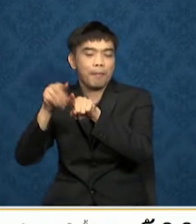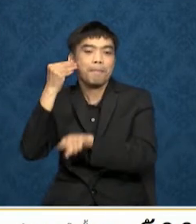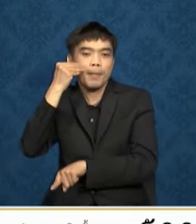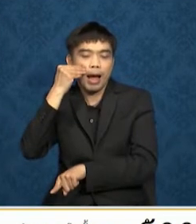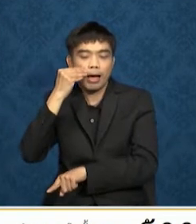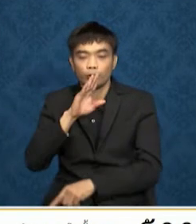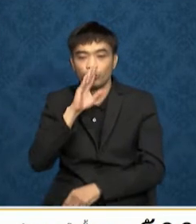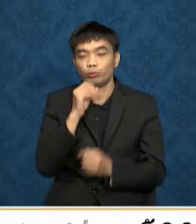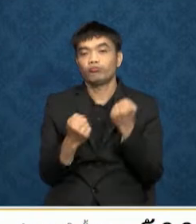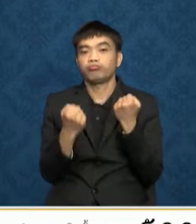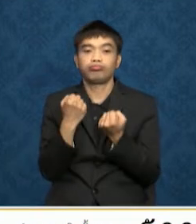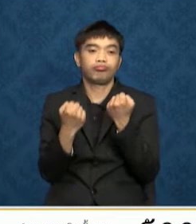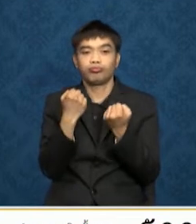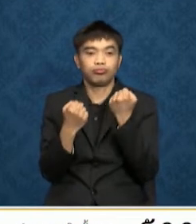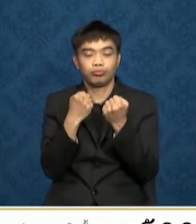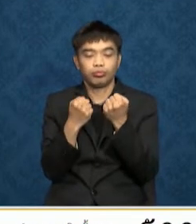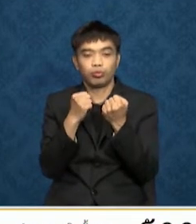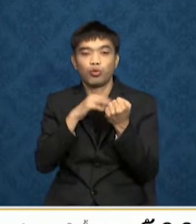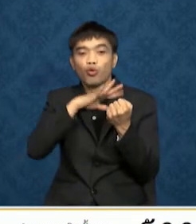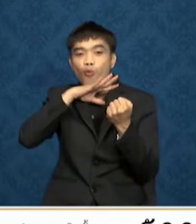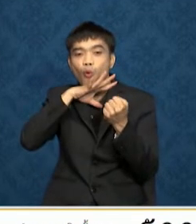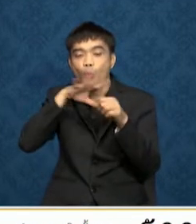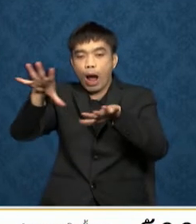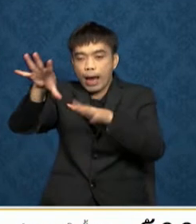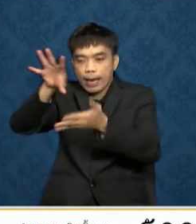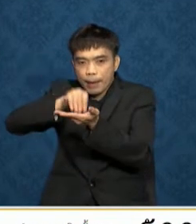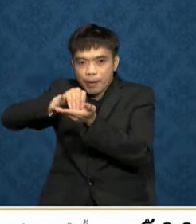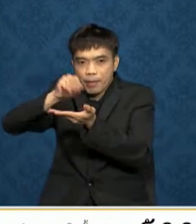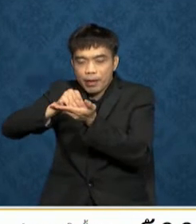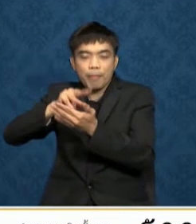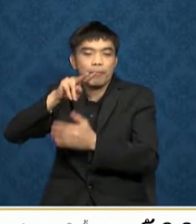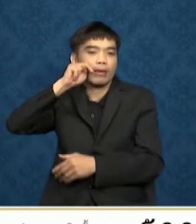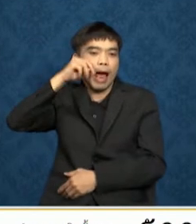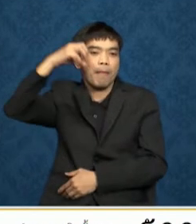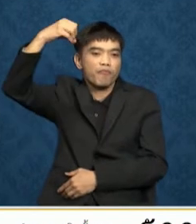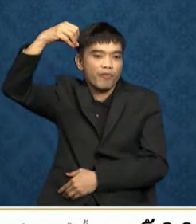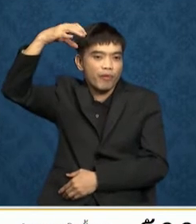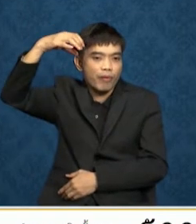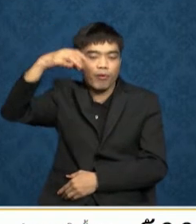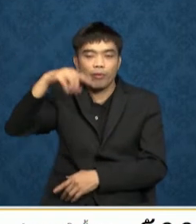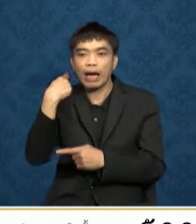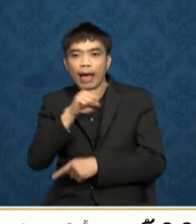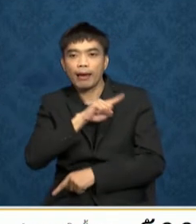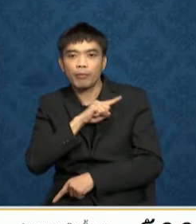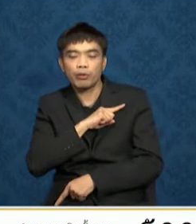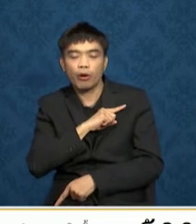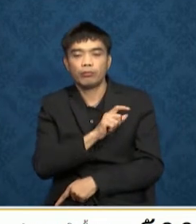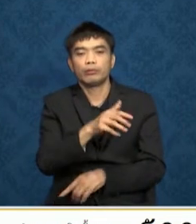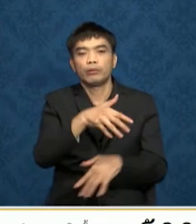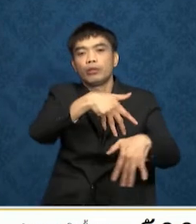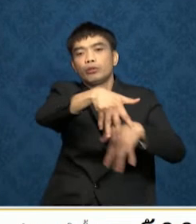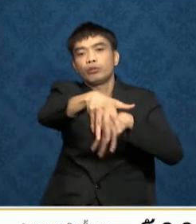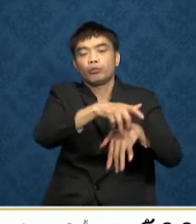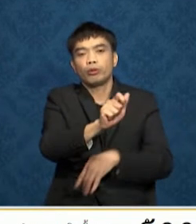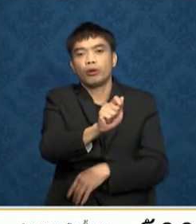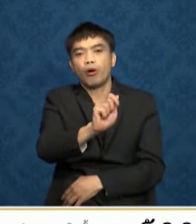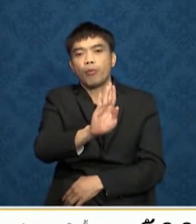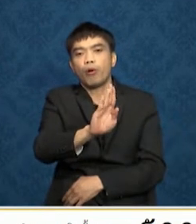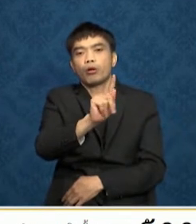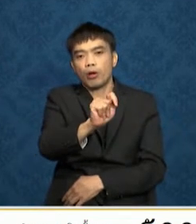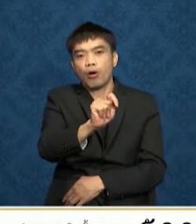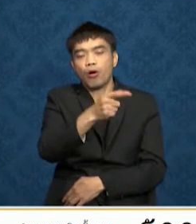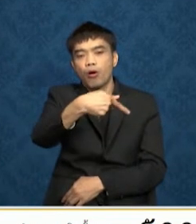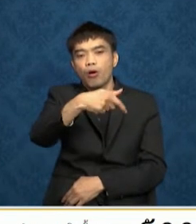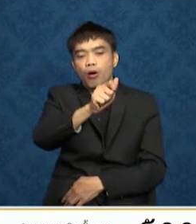ไม่เก็บขยะไฟดับน้ำไม่ไหลถนนพังท้องถิ่นซ่อมมั้ยครับเวลาคนป่วยเวลาจะไป